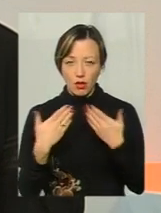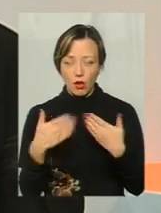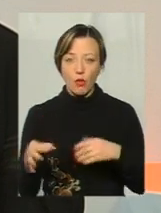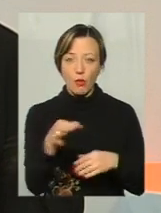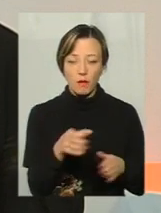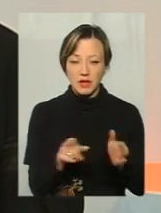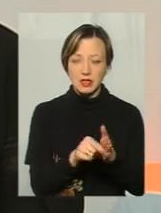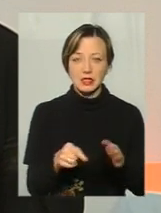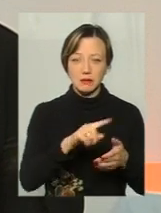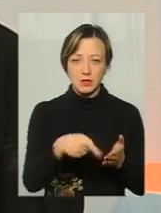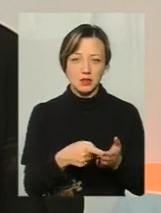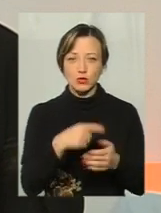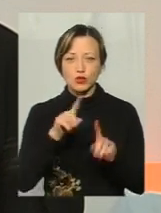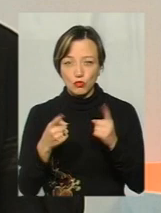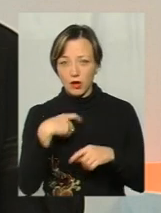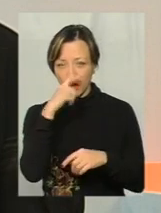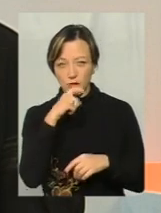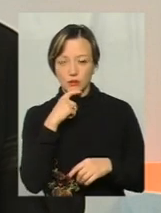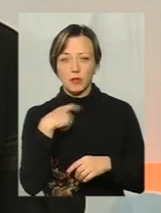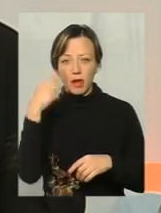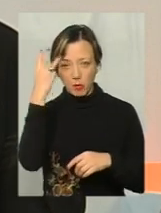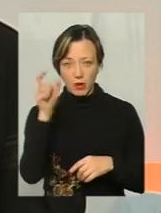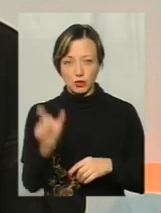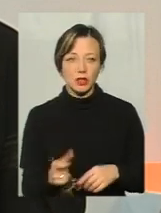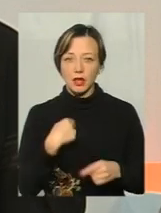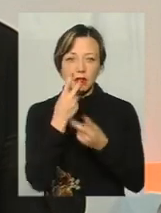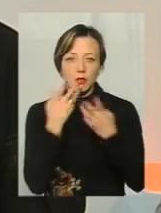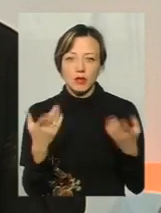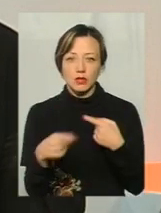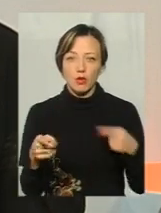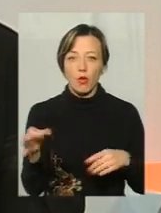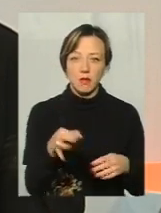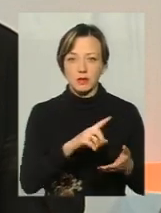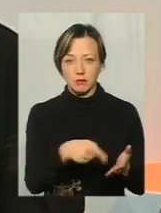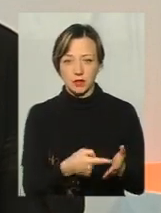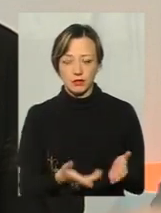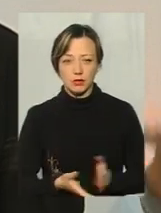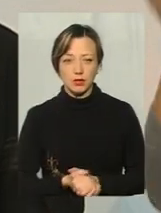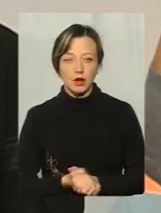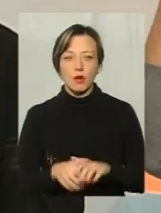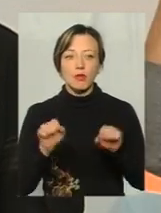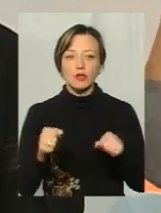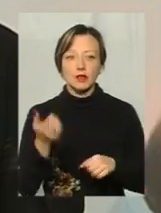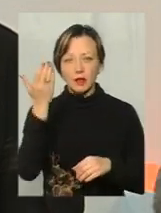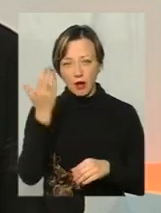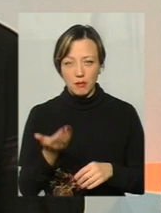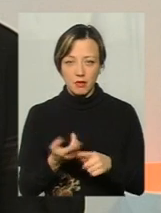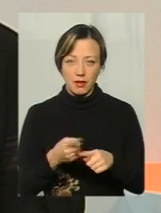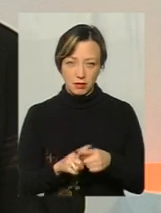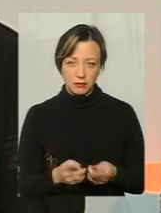області з містом, чому, я не розумію. Я хмельничанка. Я не бачу різниці область чи місто. Ну, можливо, десь там